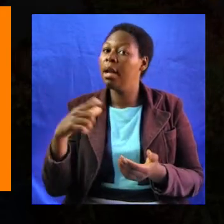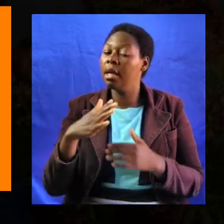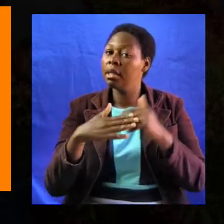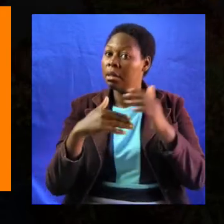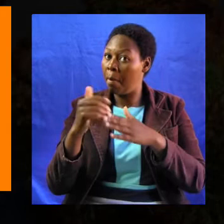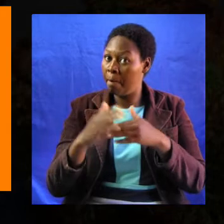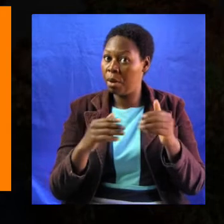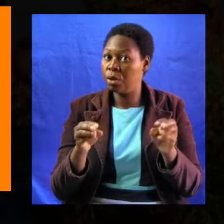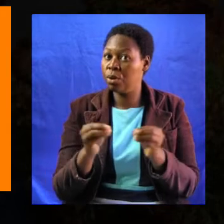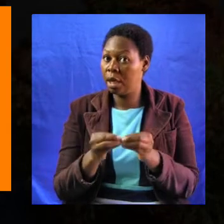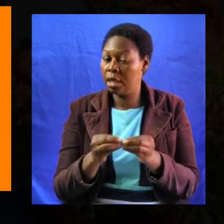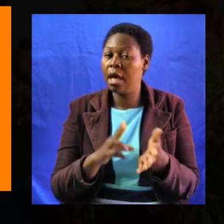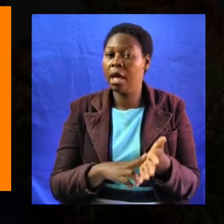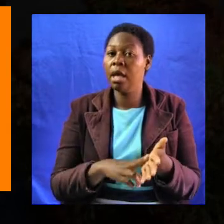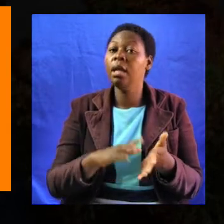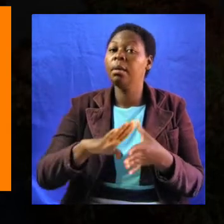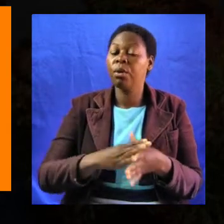Mwari wenyu semivo